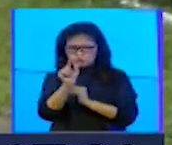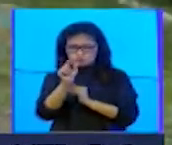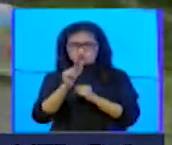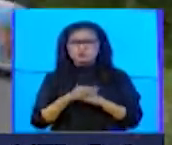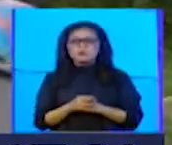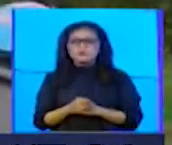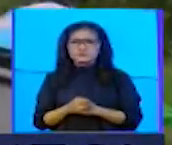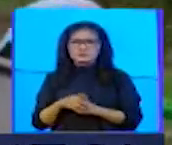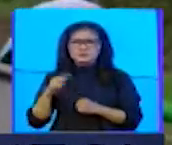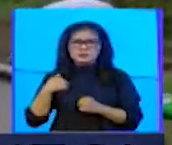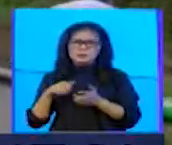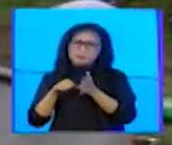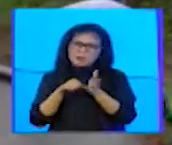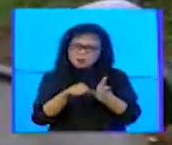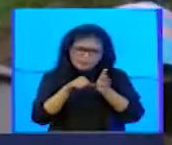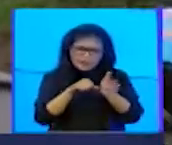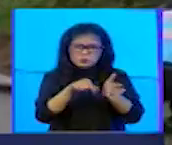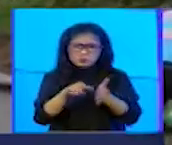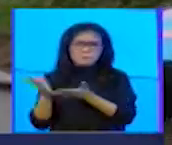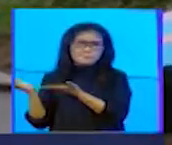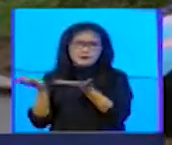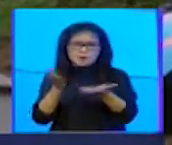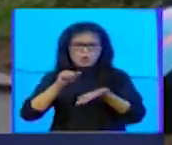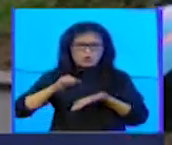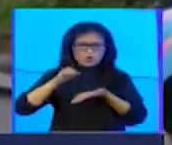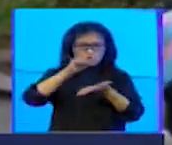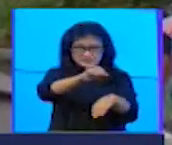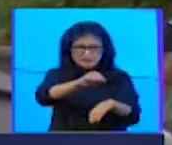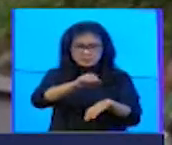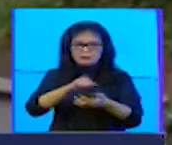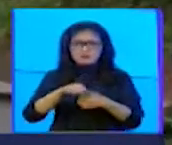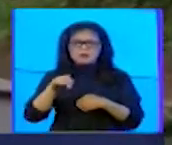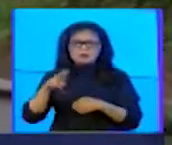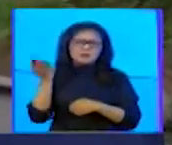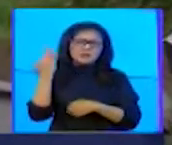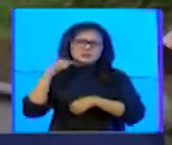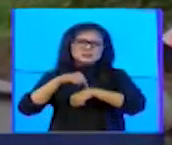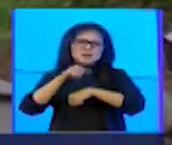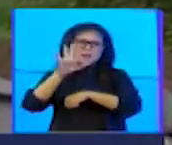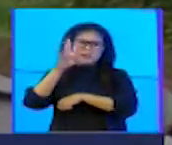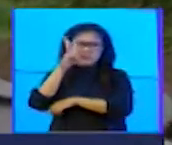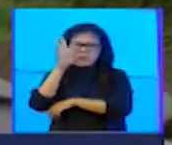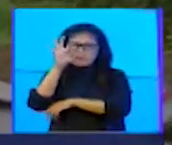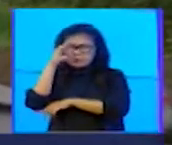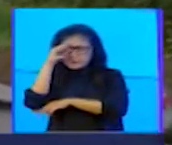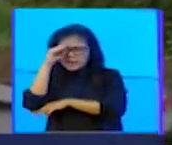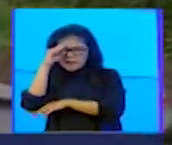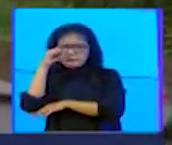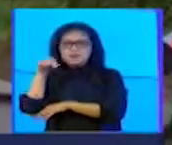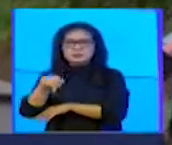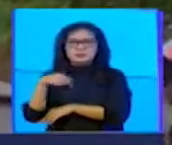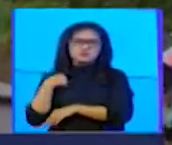bawa logistik foremilk longsor tadi sekitar jam-jam 4 30 Iya mungkin setengah begitu